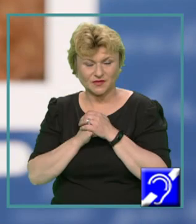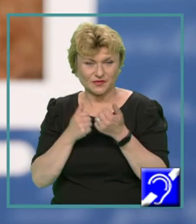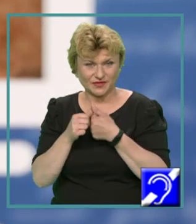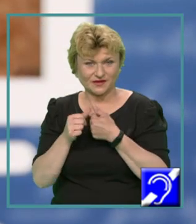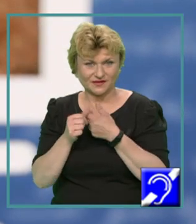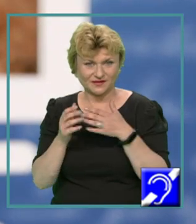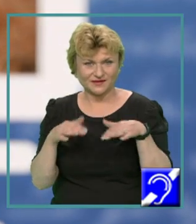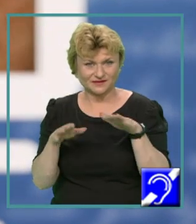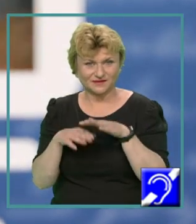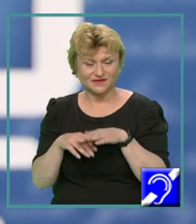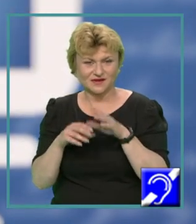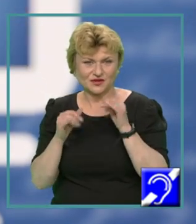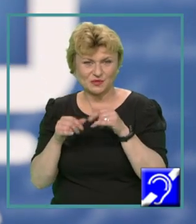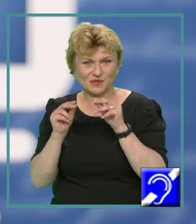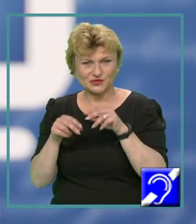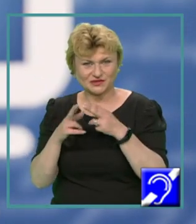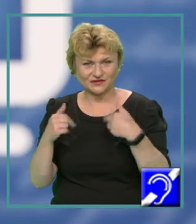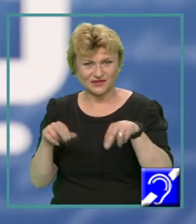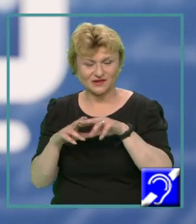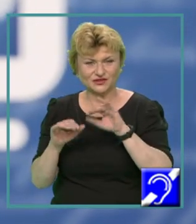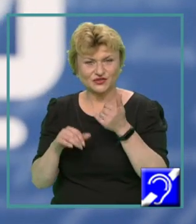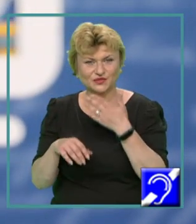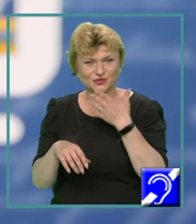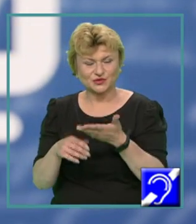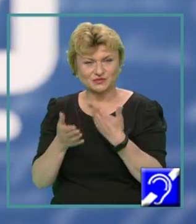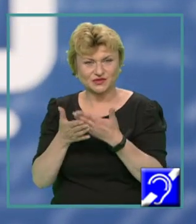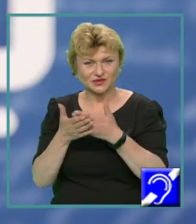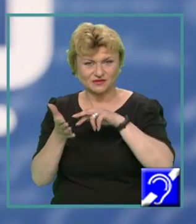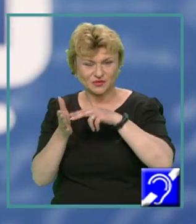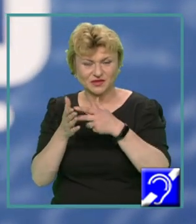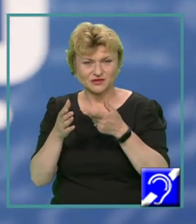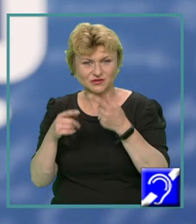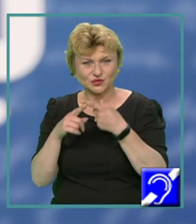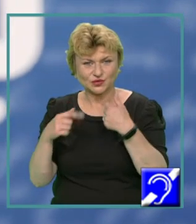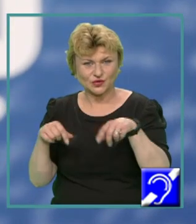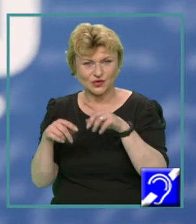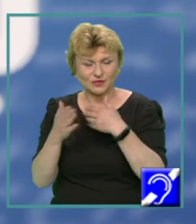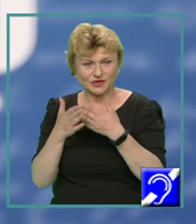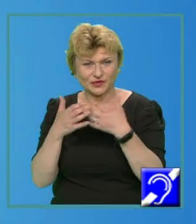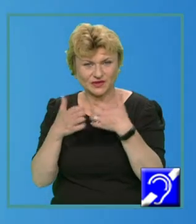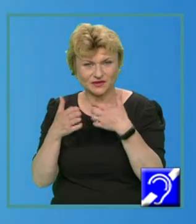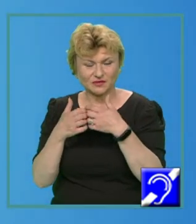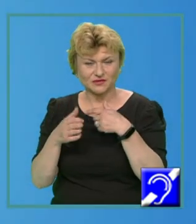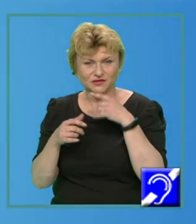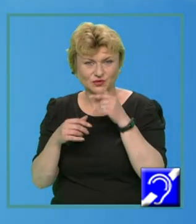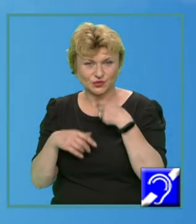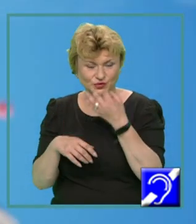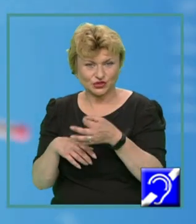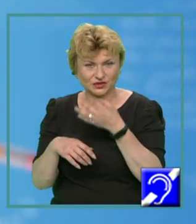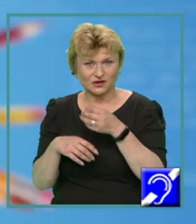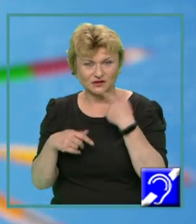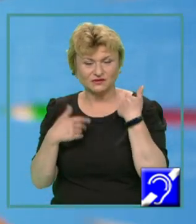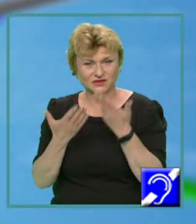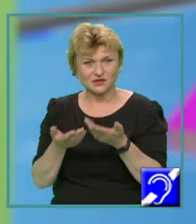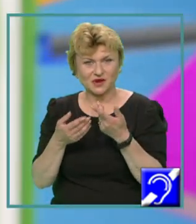Prieteni, lecțiile de astăzi au ajuns la final și vă mulțumim pentru că vă pregătiți cu noi pentru examene. Cursurile vă stau la dispoziție și online pe